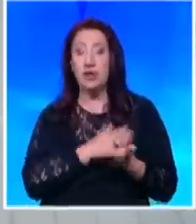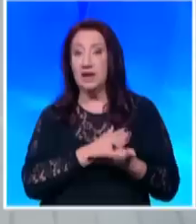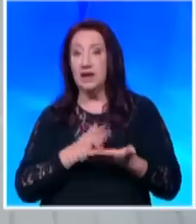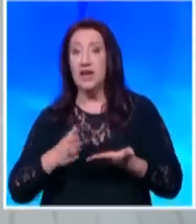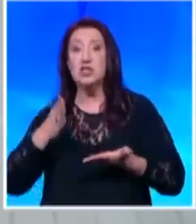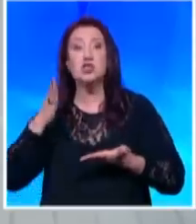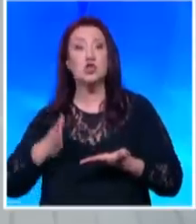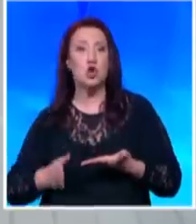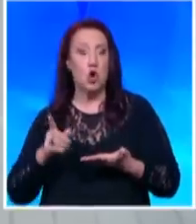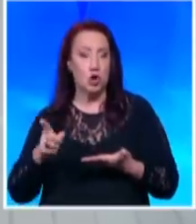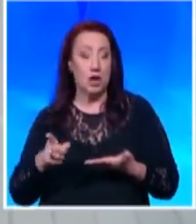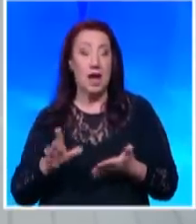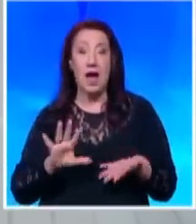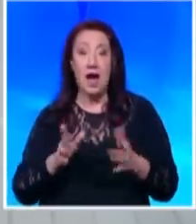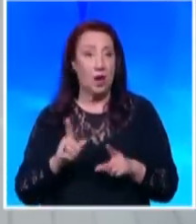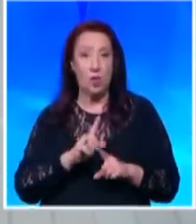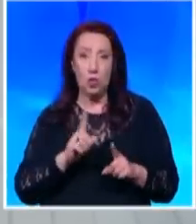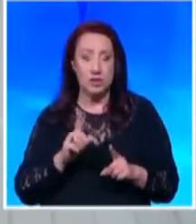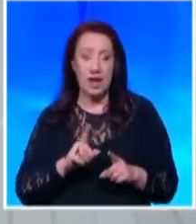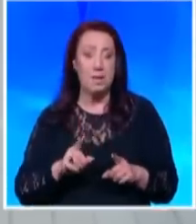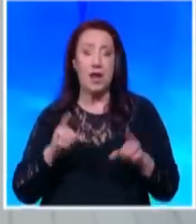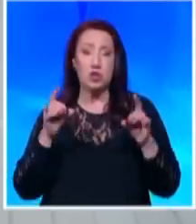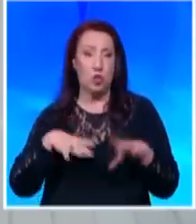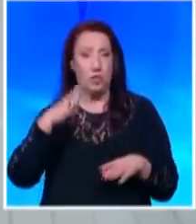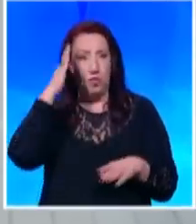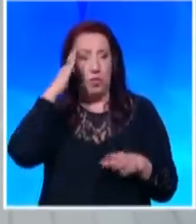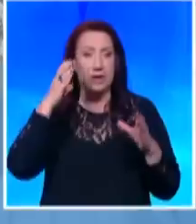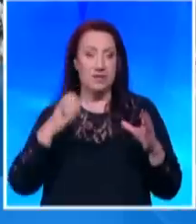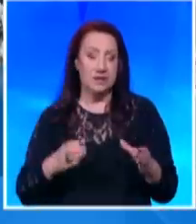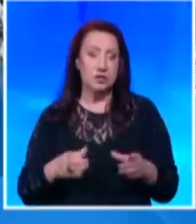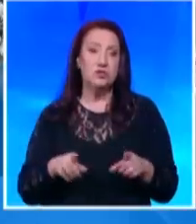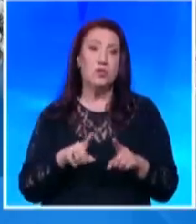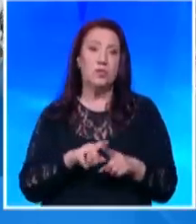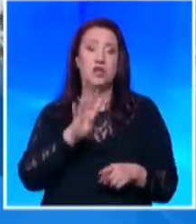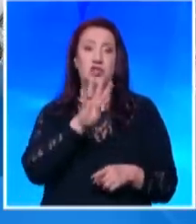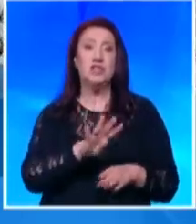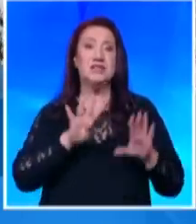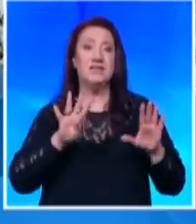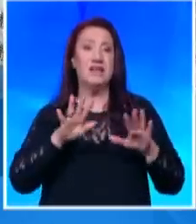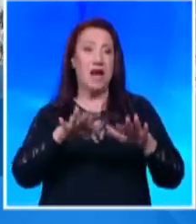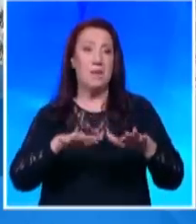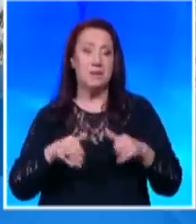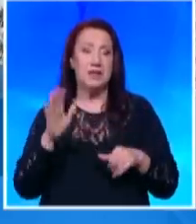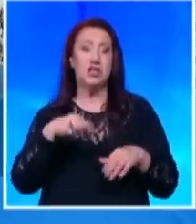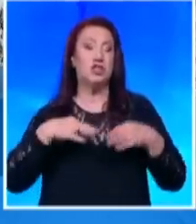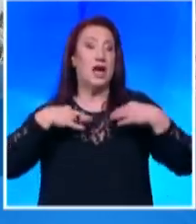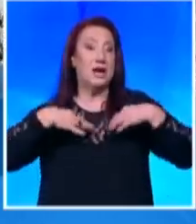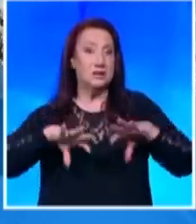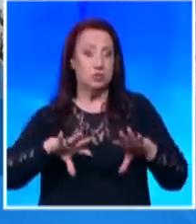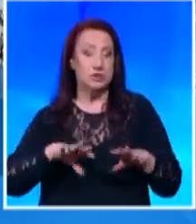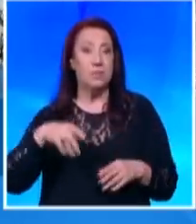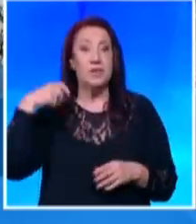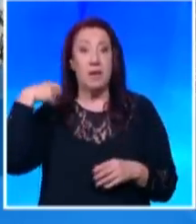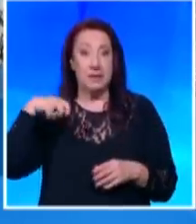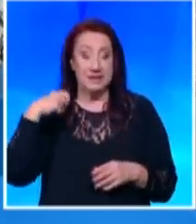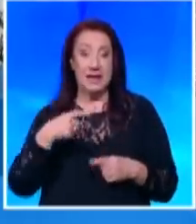не се стигне до формиране на нова власт, новият 49-ти парламент ще бъде разпуснат. Президентът Радев се аргументирам. Дава това